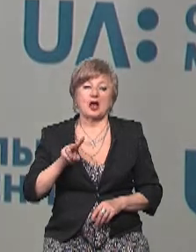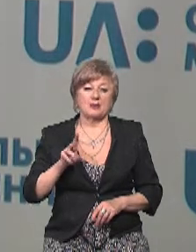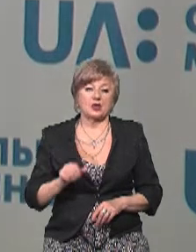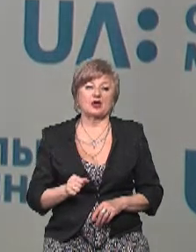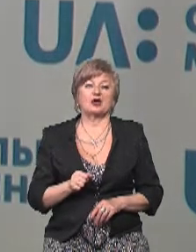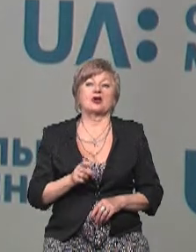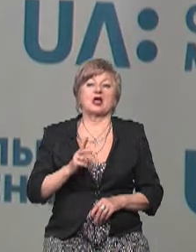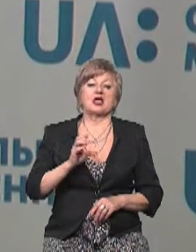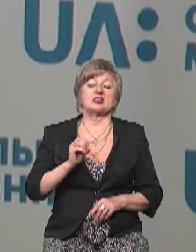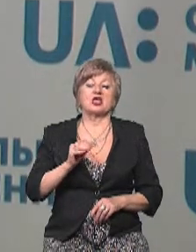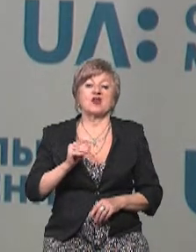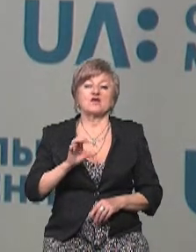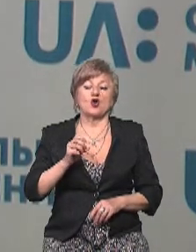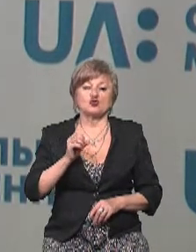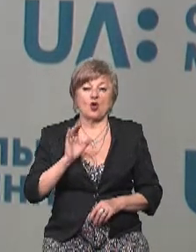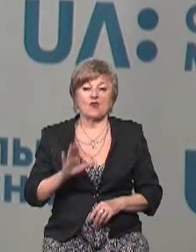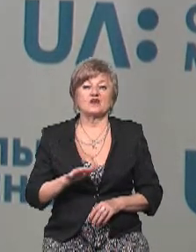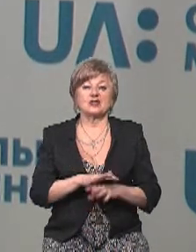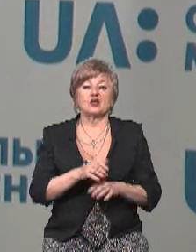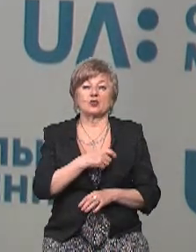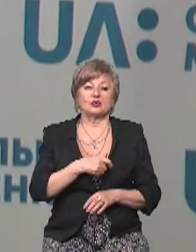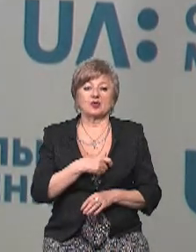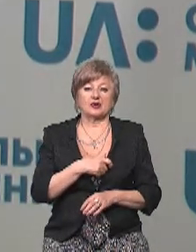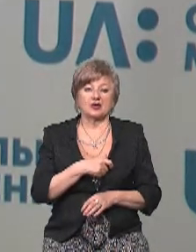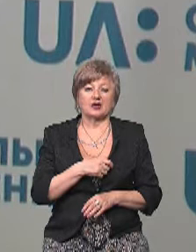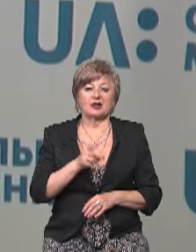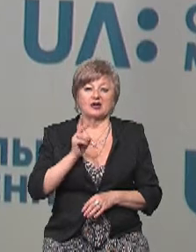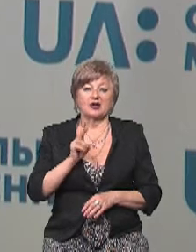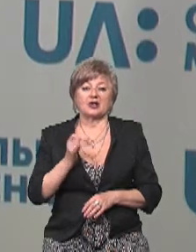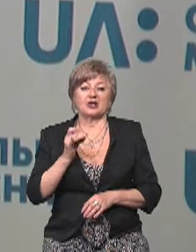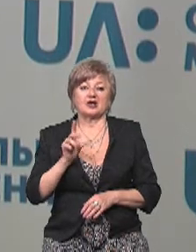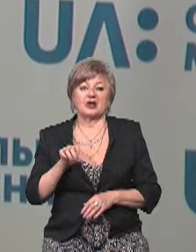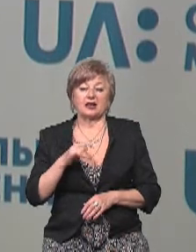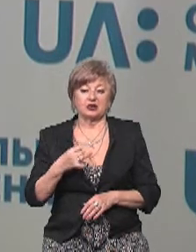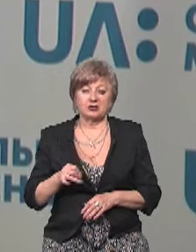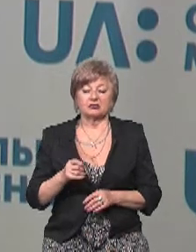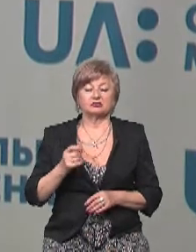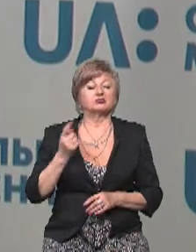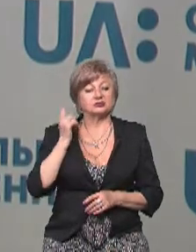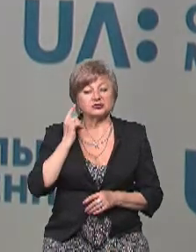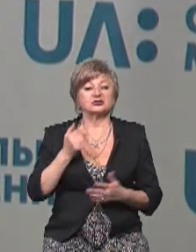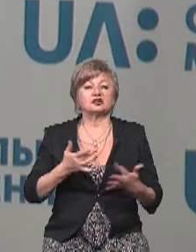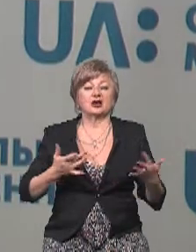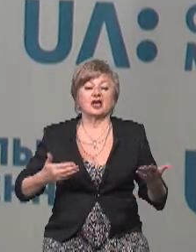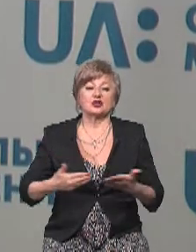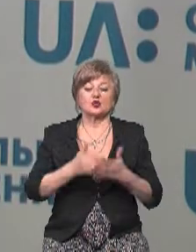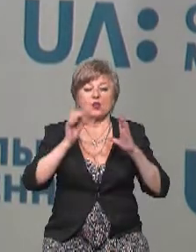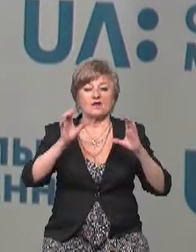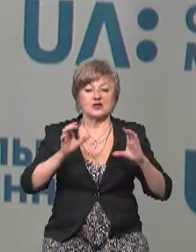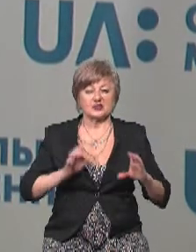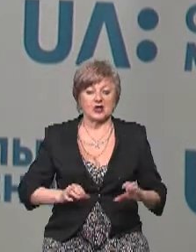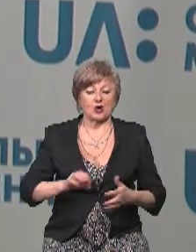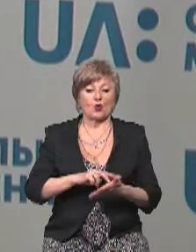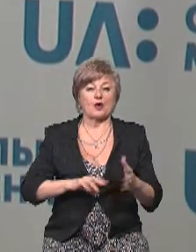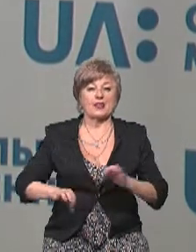Максим Нефьодов, голова ДФС і народний депутат Владислав Криклій. Прозвучали різні бачення нового законопроекту. Було